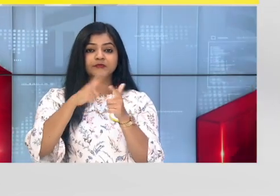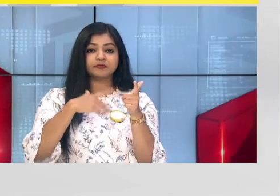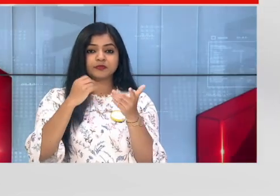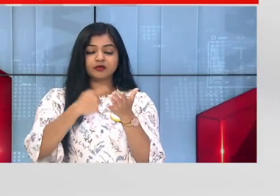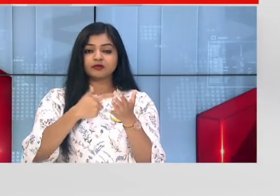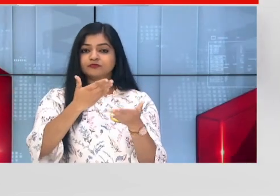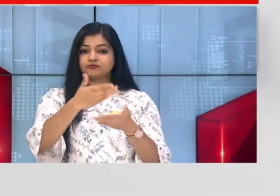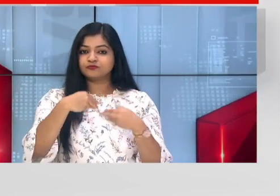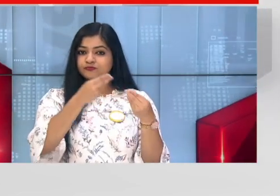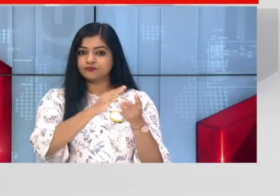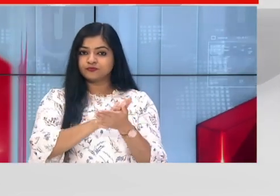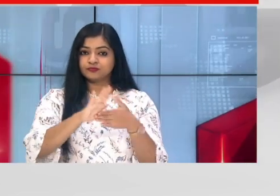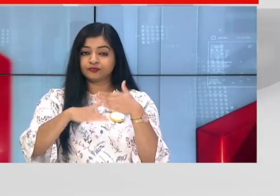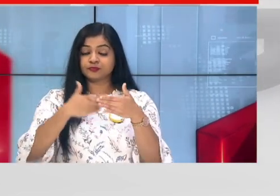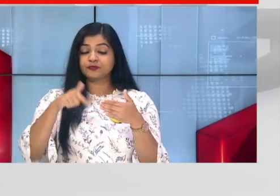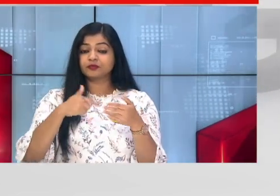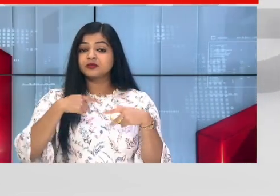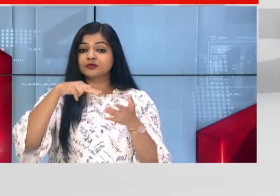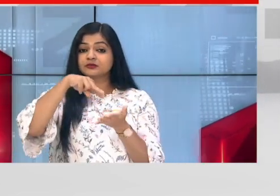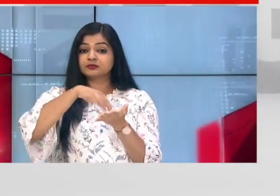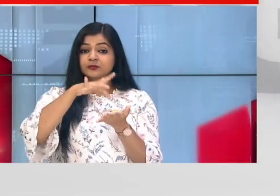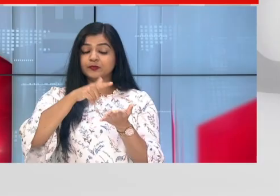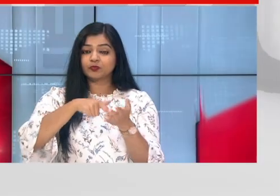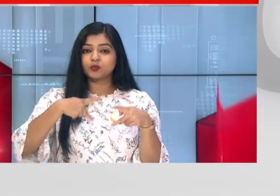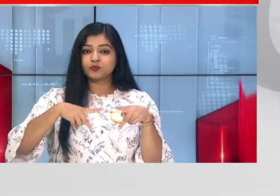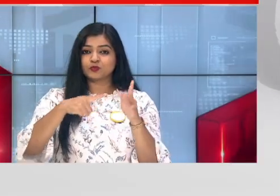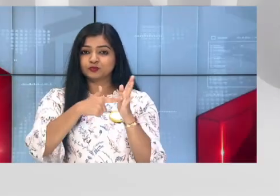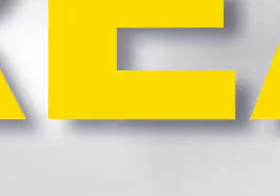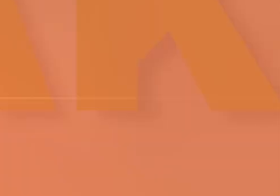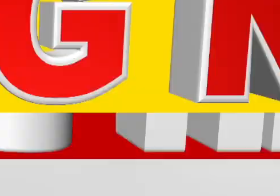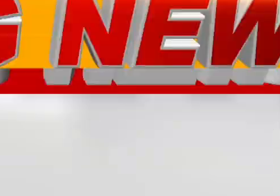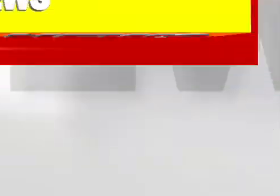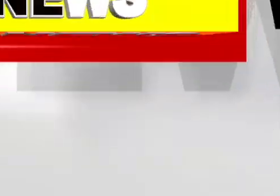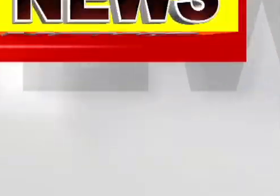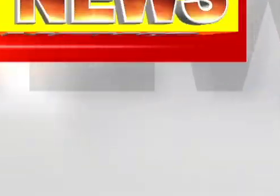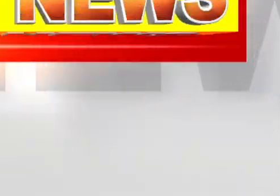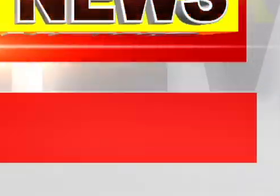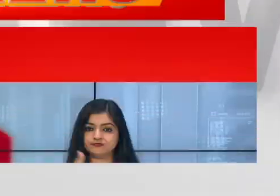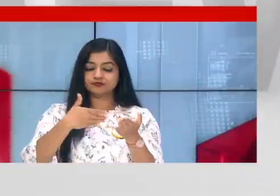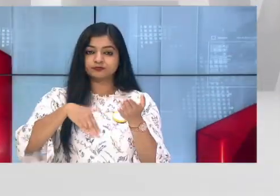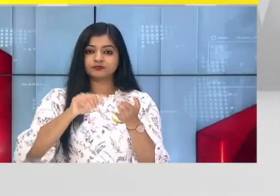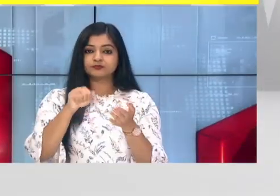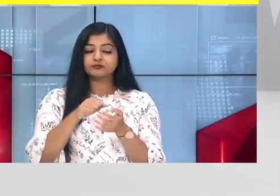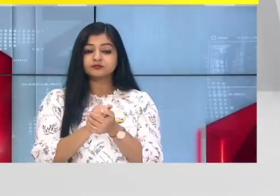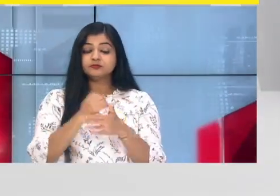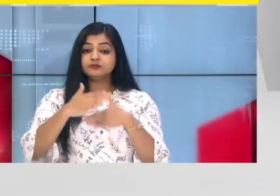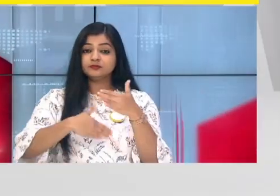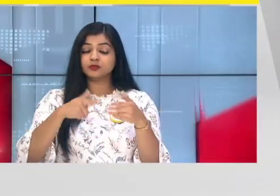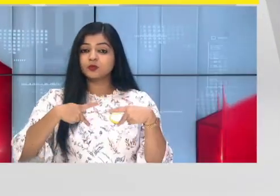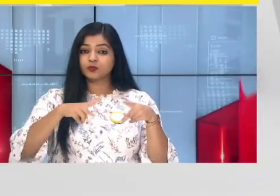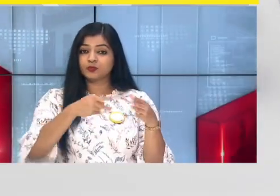അതിനുശേഷം നമ്മൾ ഈ നിൽക്കുന്ന ഈ റോഡ് ഷോ കടന്നു പോകുന്ന ഭാഗത്തേക്ക് അദ്ദേഹം റോഡ് മാർഗമാണ് എത്തുന്നത്. അവിടെ നിന്ന് റോഡ്